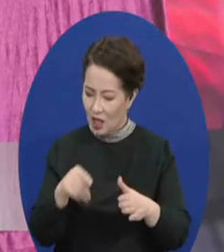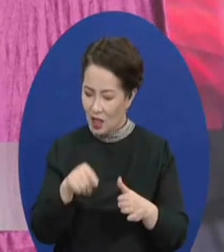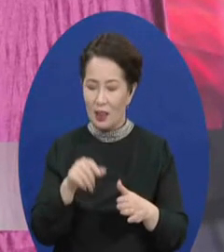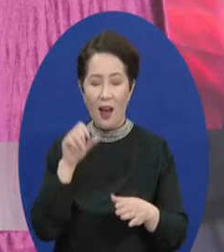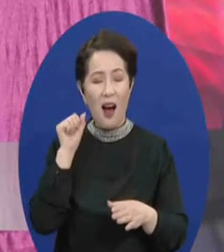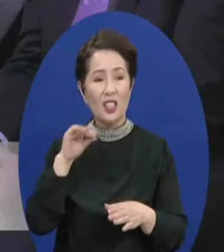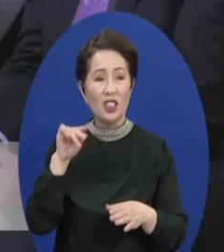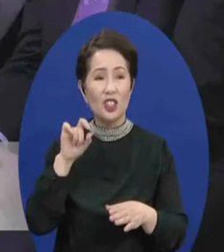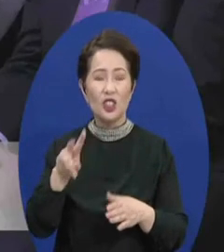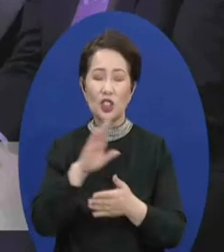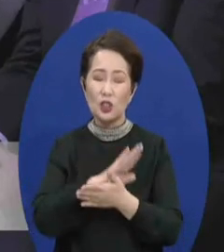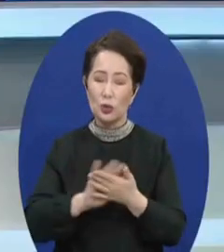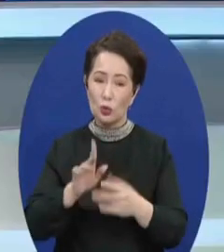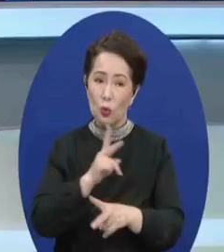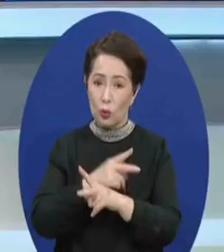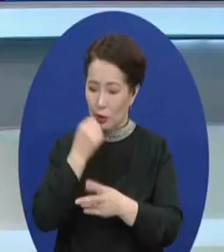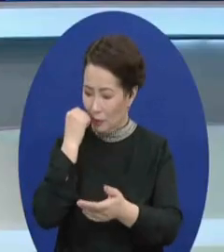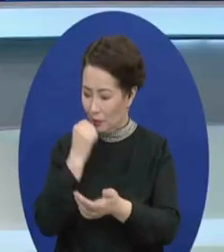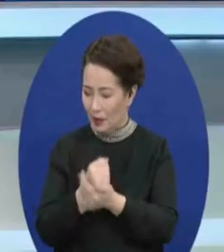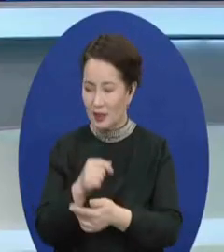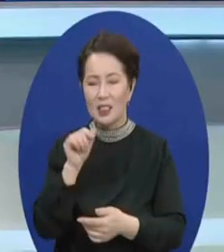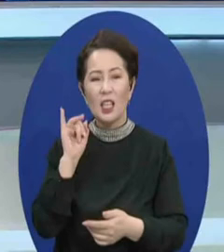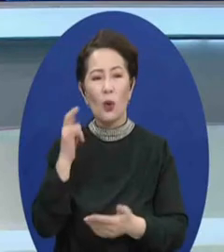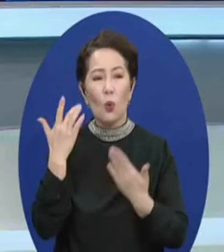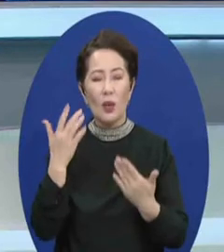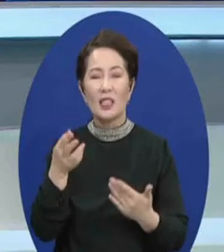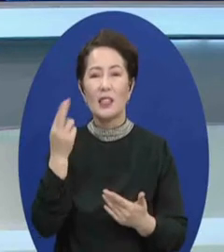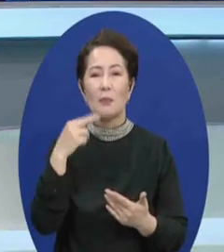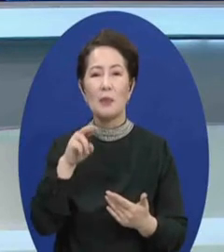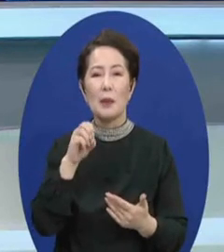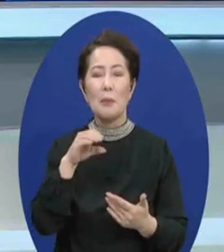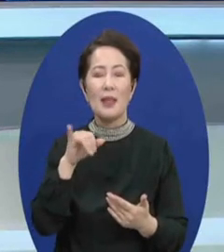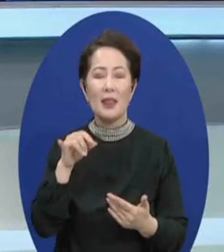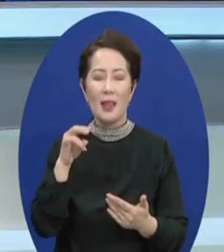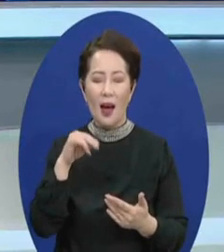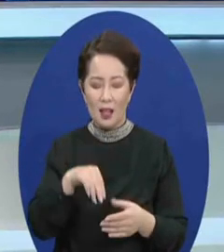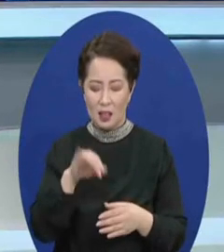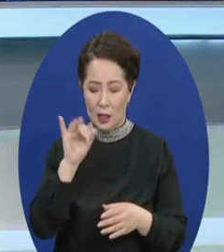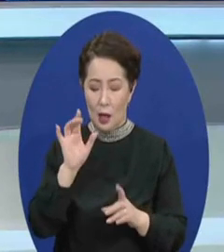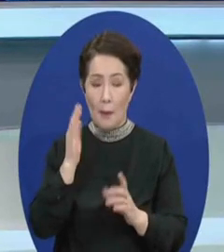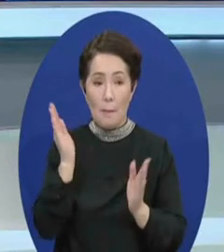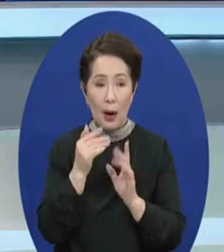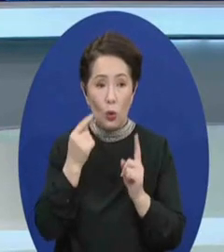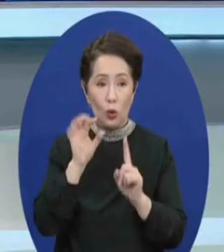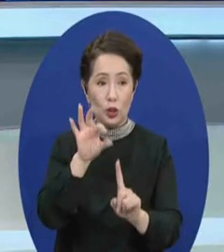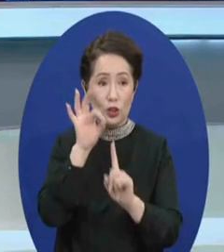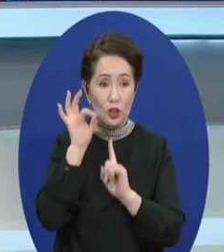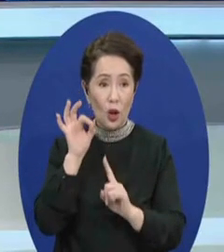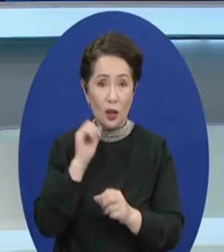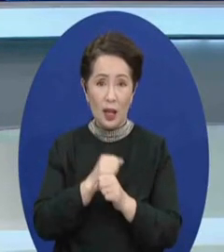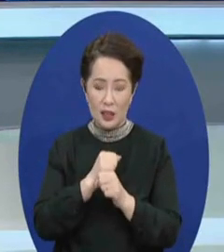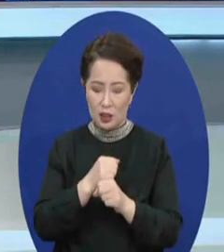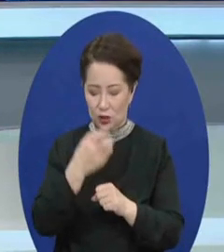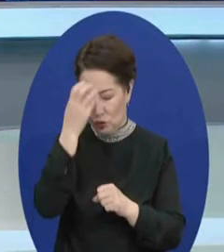ардчилсан шинэ үндсэн хууль батлагдсан ардын их хурлын депутат, улсын баг хурлын гишүүнээр сонгогдсон ажиллаж байсан төр нийгмийн